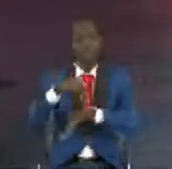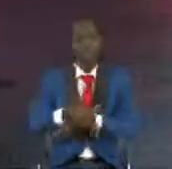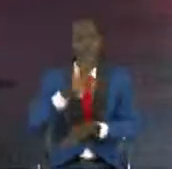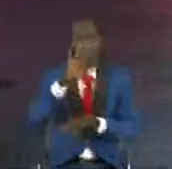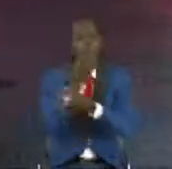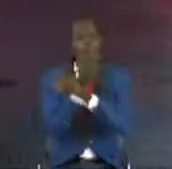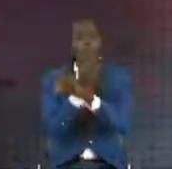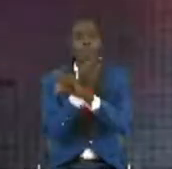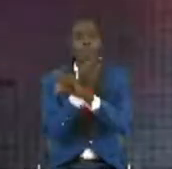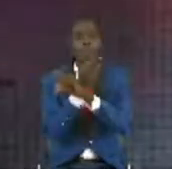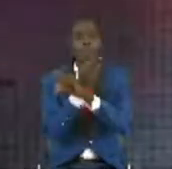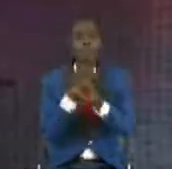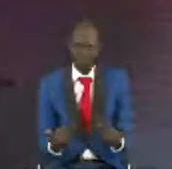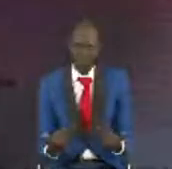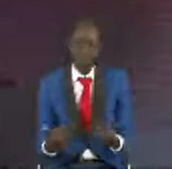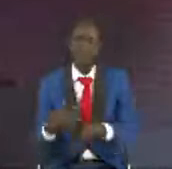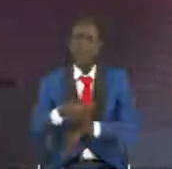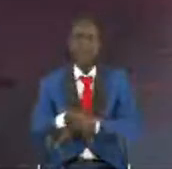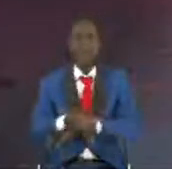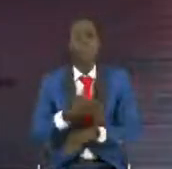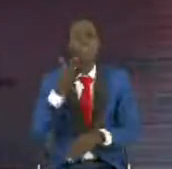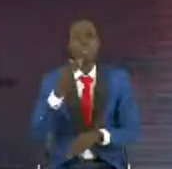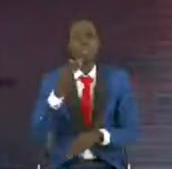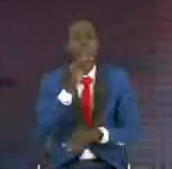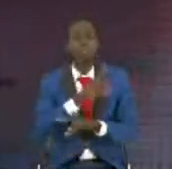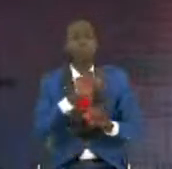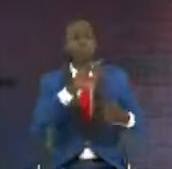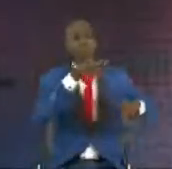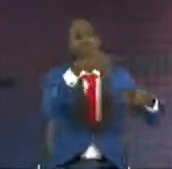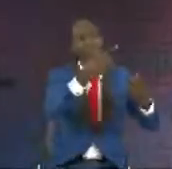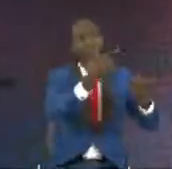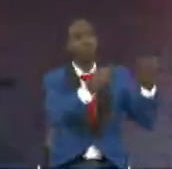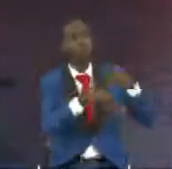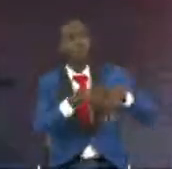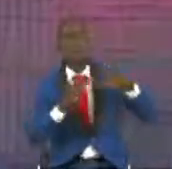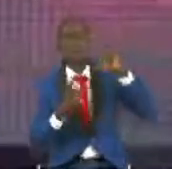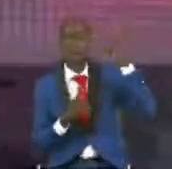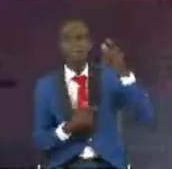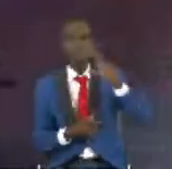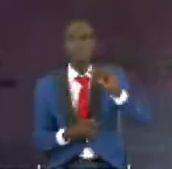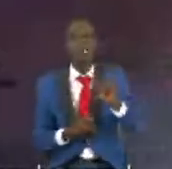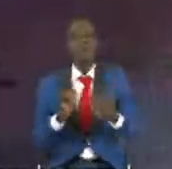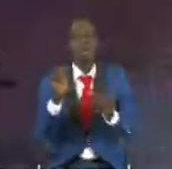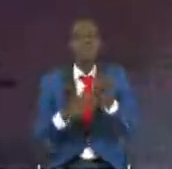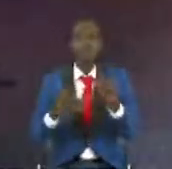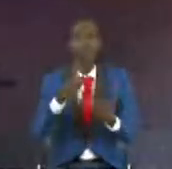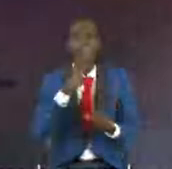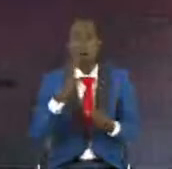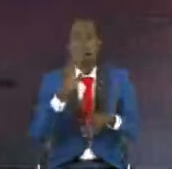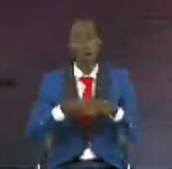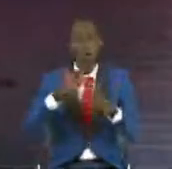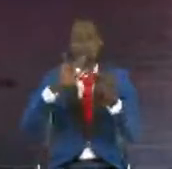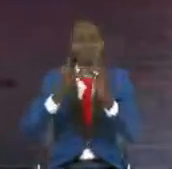soit, ta délivrance est ce soir. Il n'y a pas va pour revenir, partout tu es. En ligne,